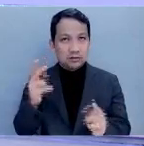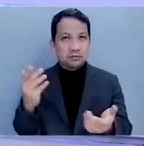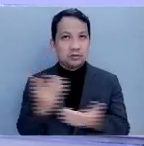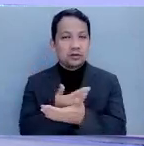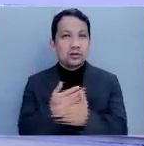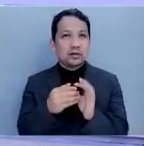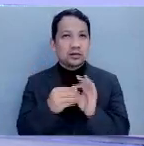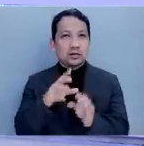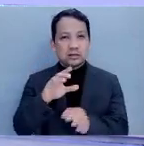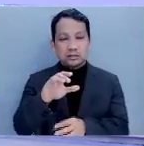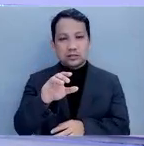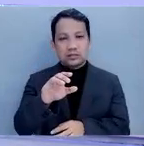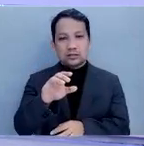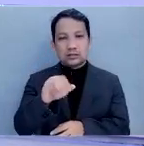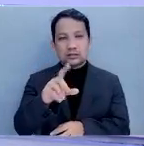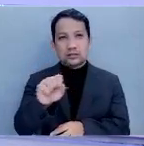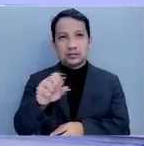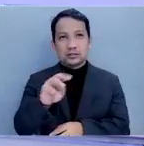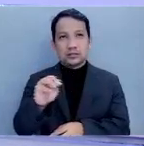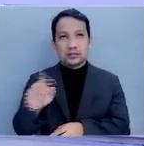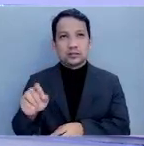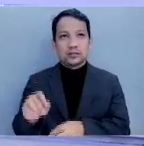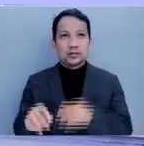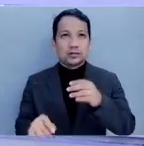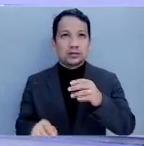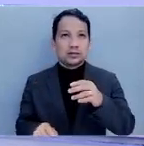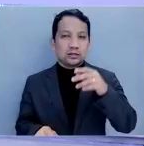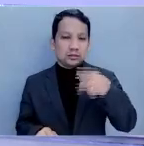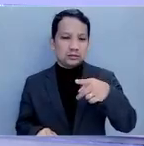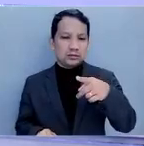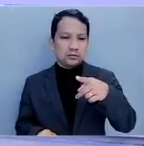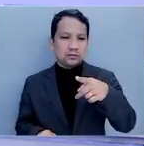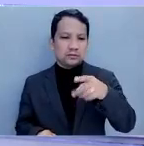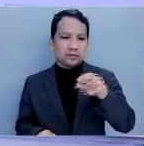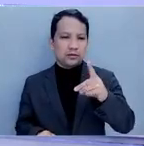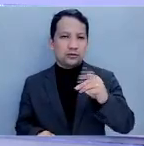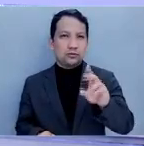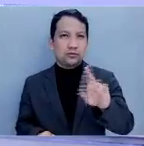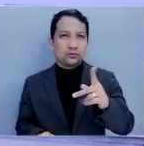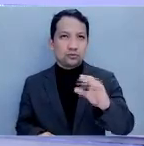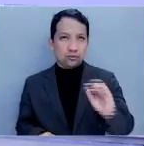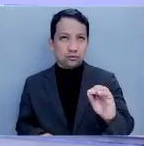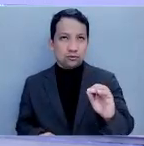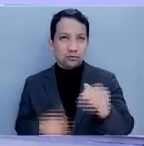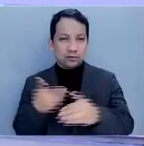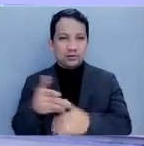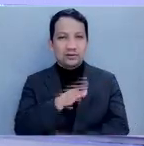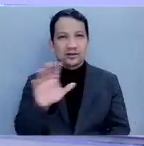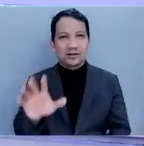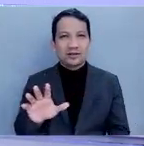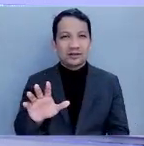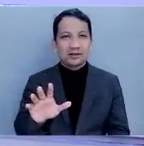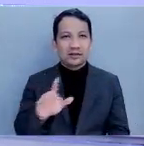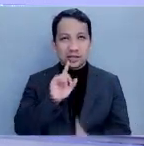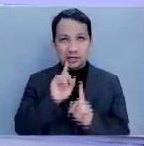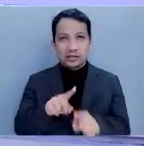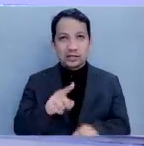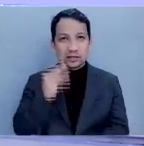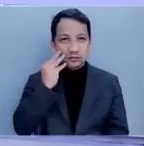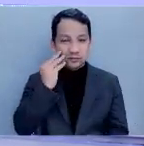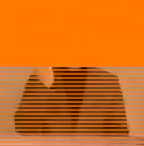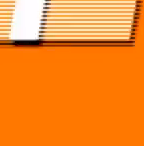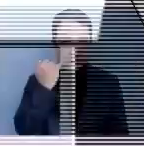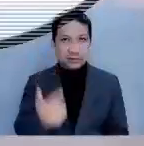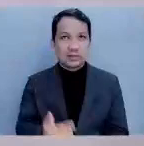Signal MMFF entry na pinduko ang kanyang paghahanda silipin sa Frontline Report ni MJ